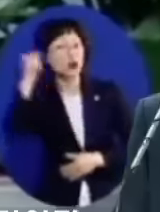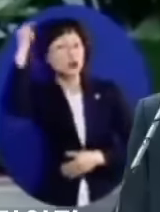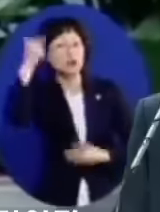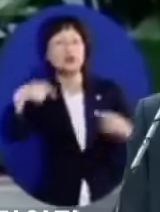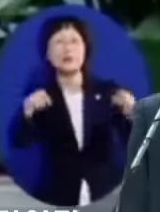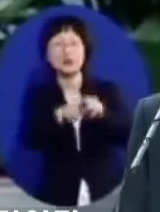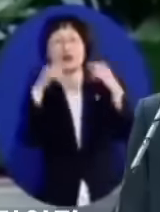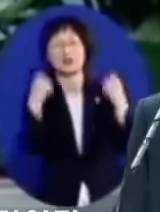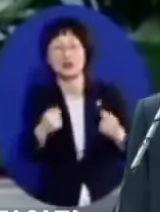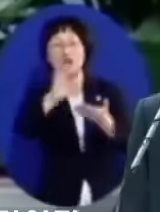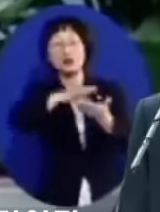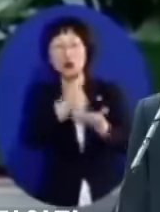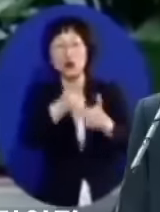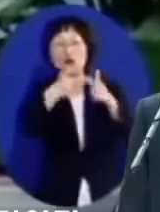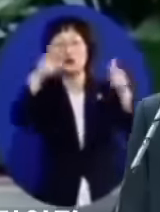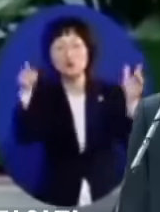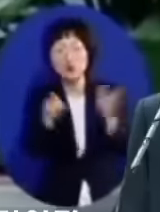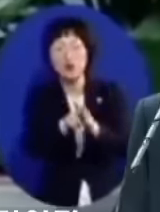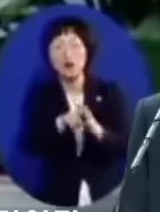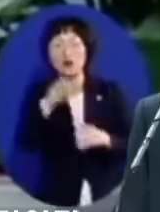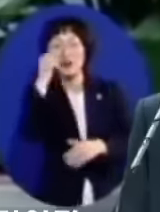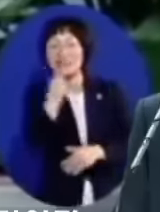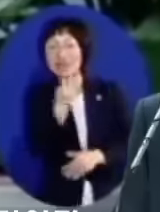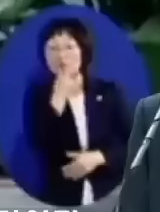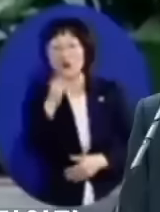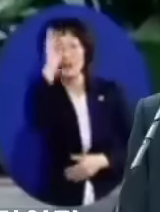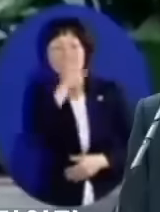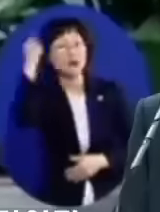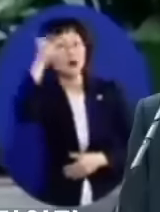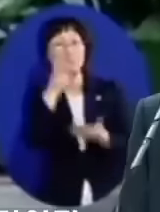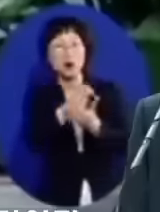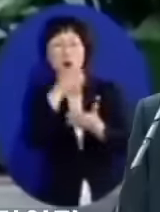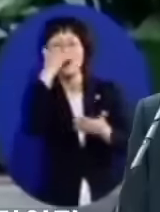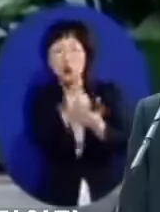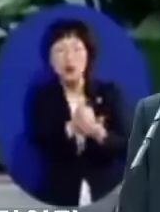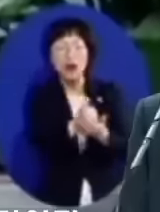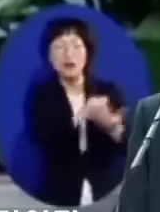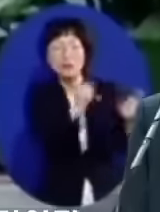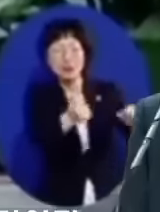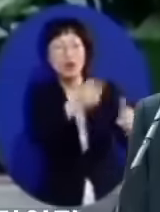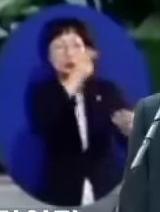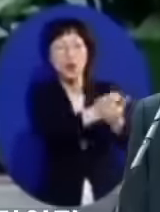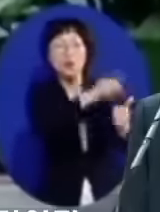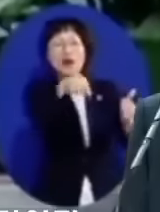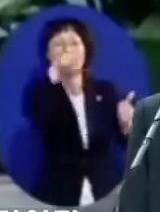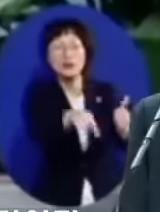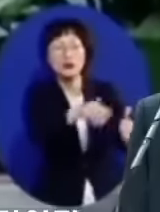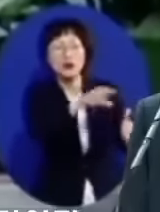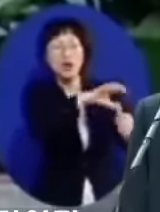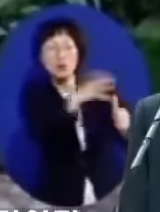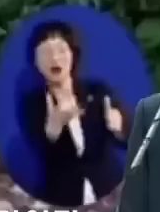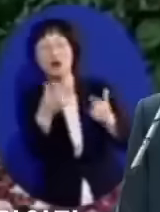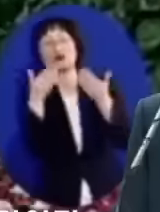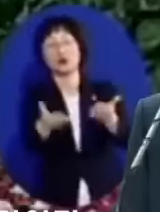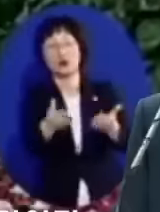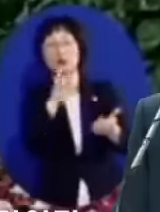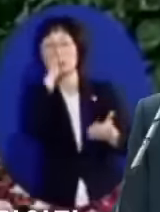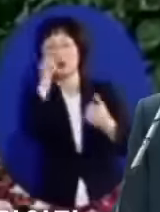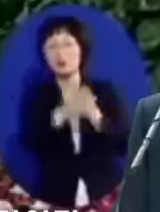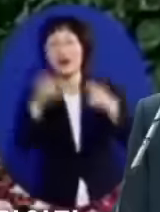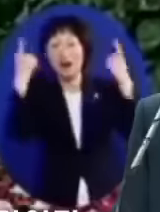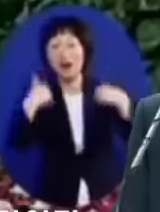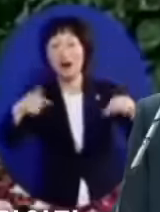계십니다. 그리스도 예수에는 생명의 성령의 법이 죄와 사망의 법에서 너를 해방하였다고 말한 것입니다. 그렇기 때문에 항상